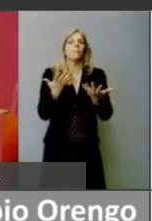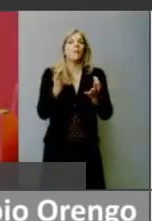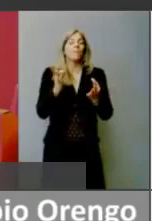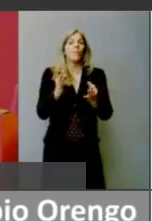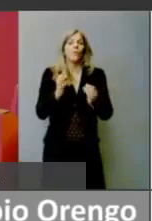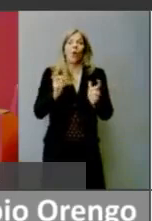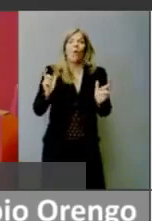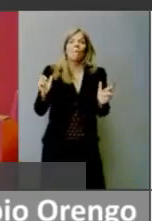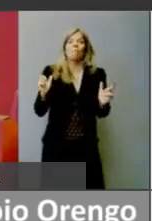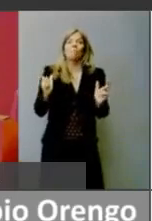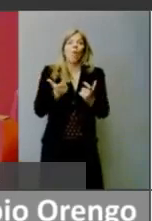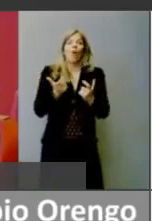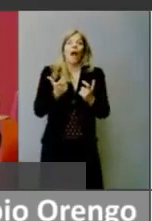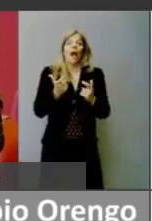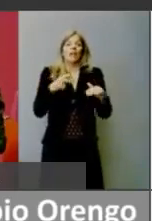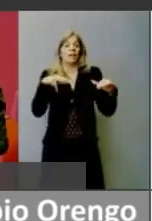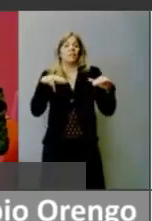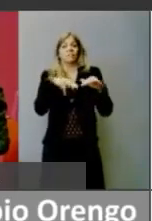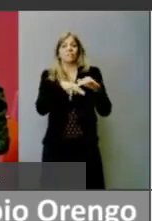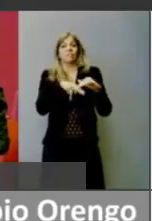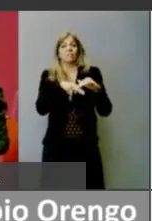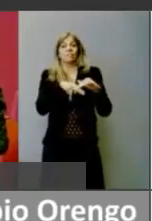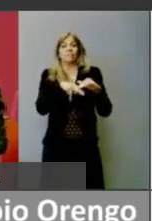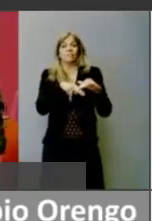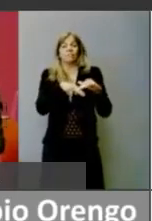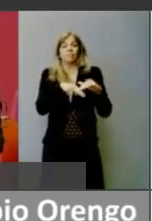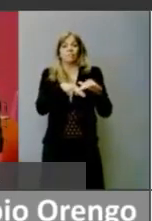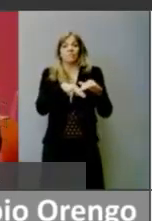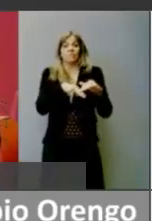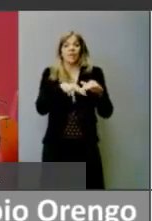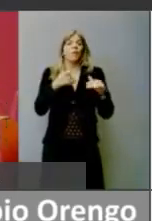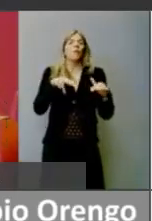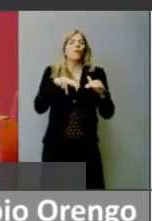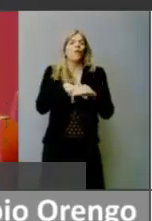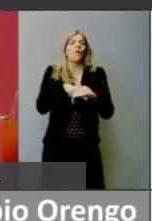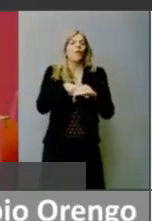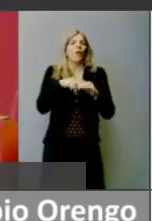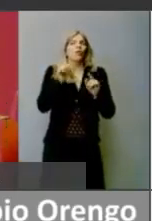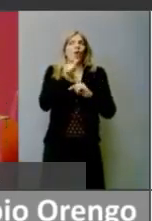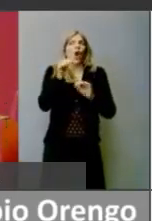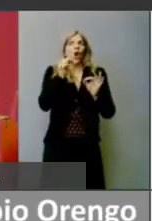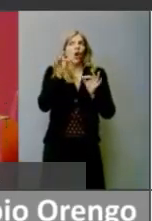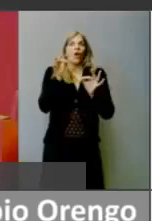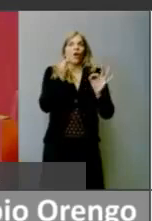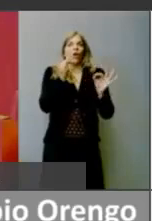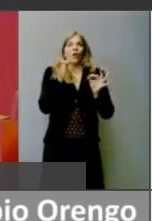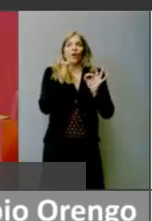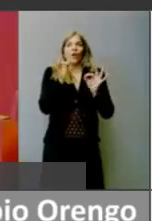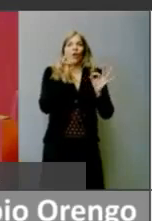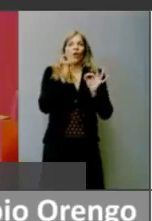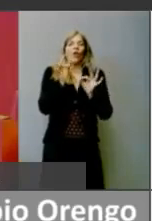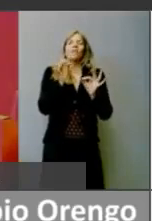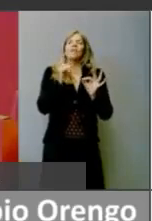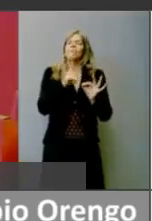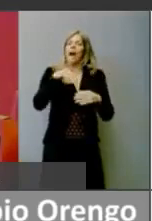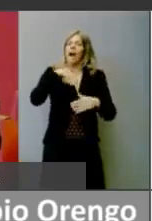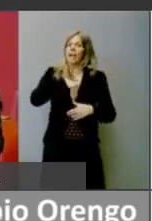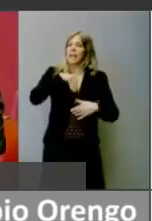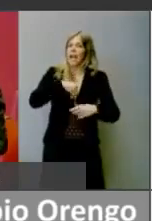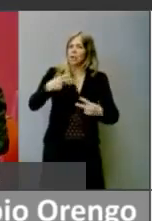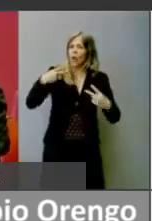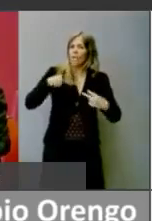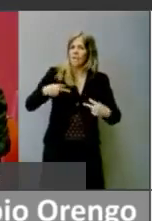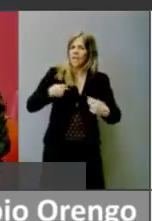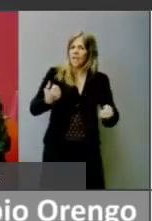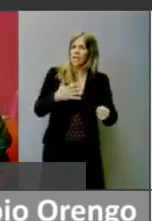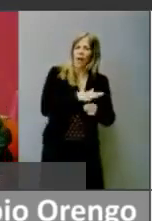bloccata a letto, bloccata in un polmone d'acciaio, ma con una vitalità da fare invidia a tanti di noi.